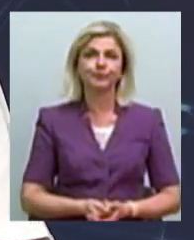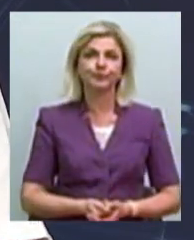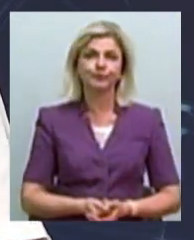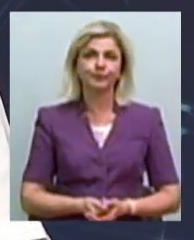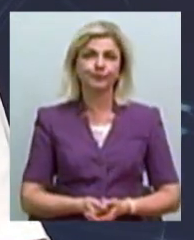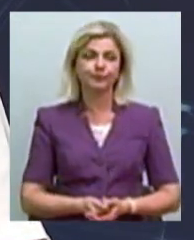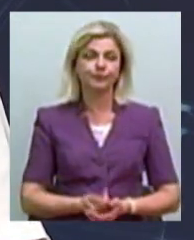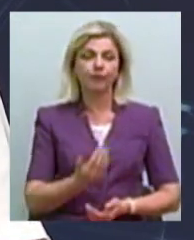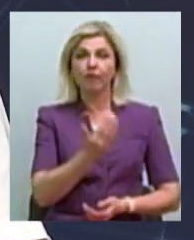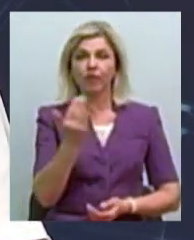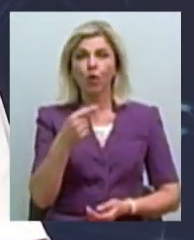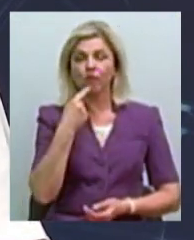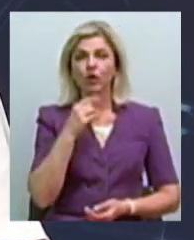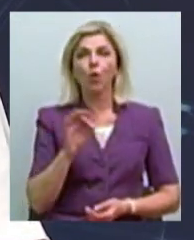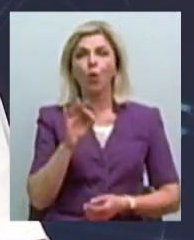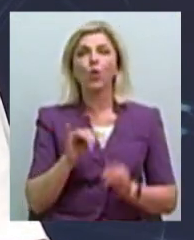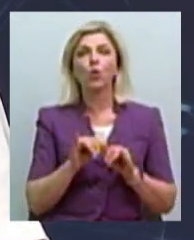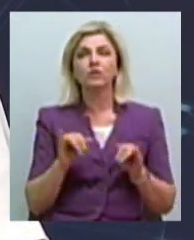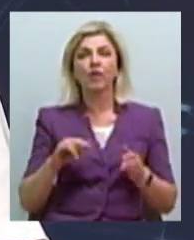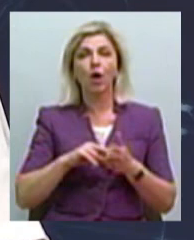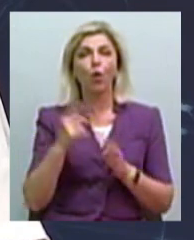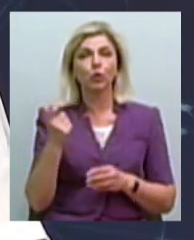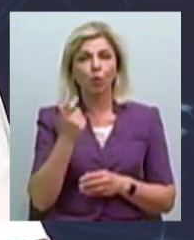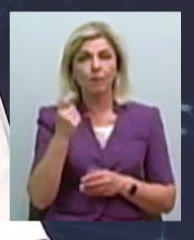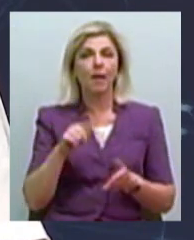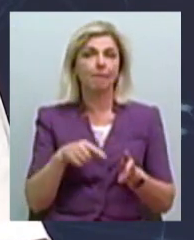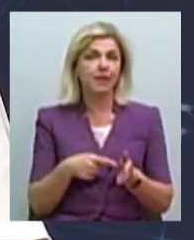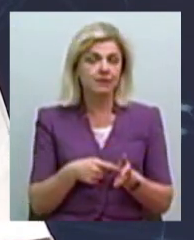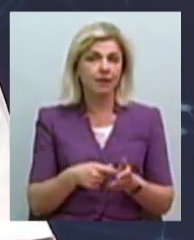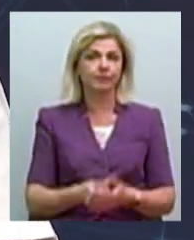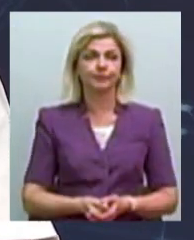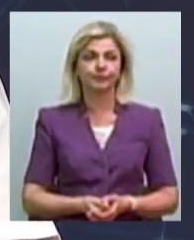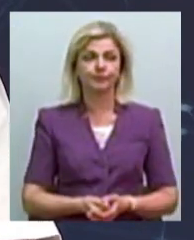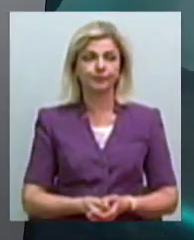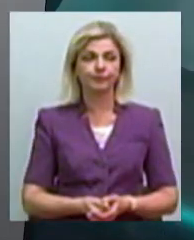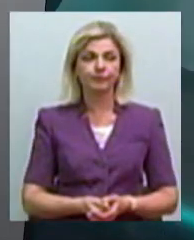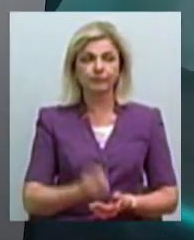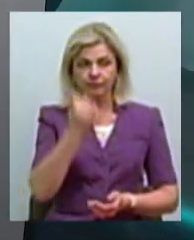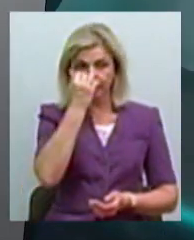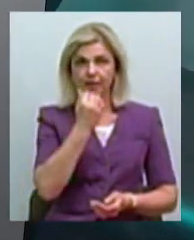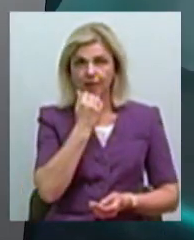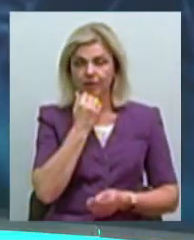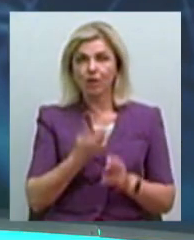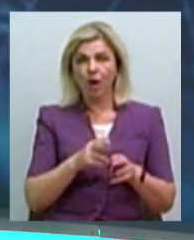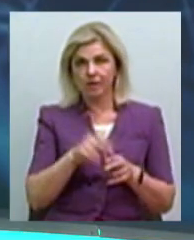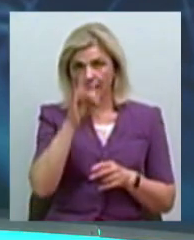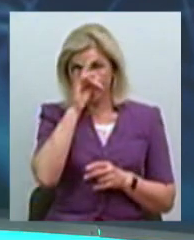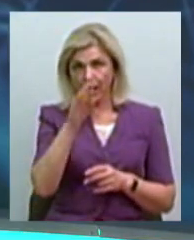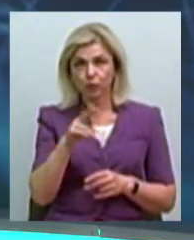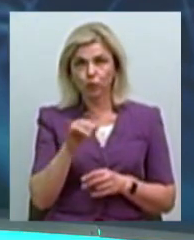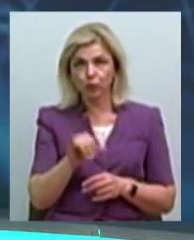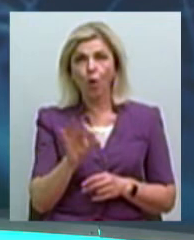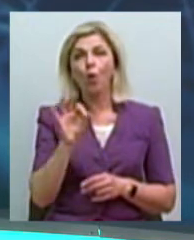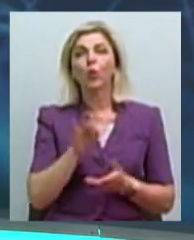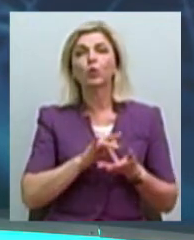речі, ви говорили про розвиток економіки, розвиток міста, саме завдяки бренду такому. А щодо